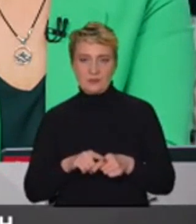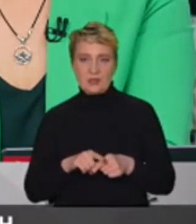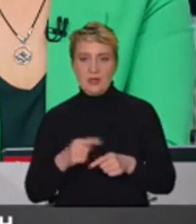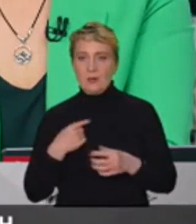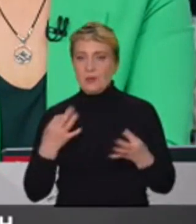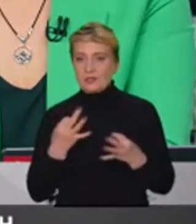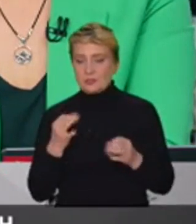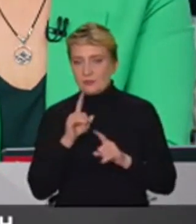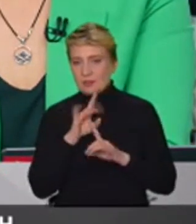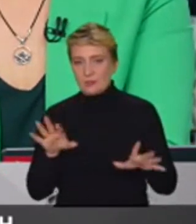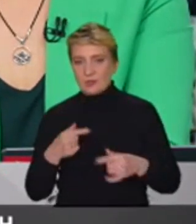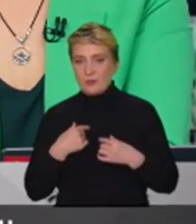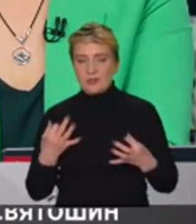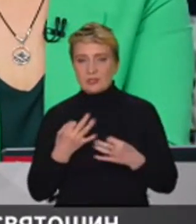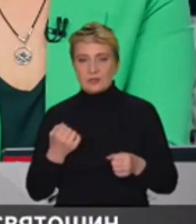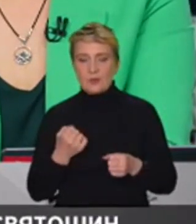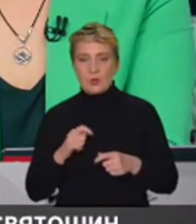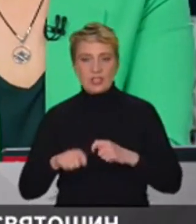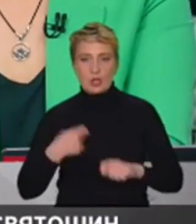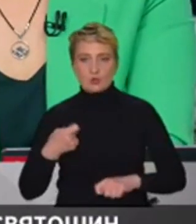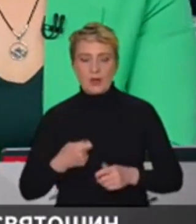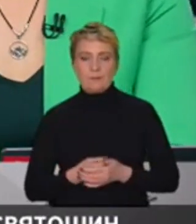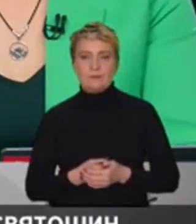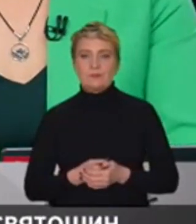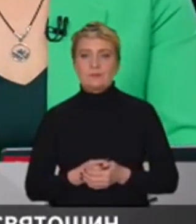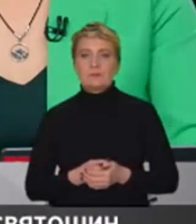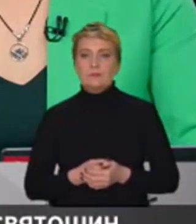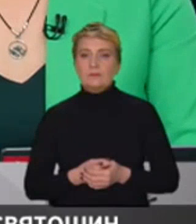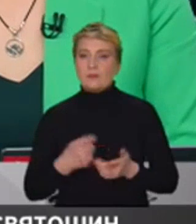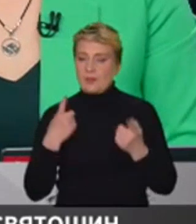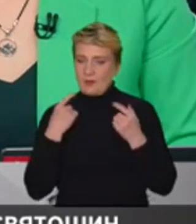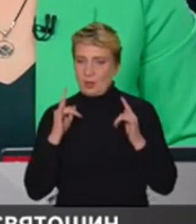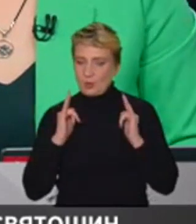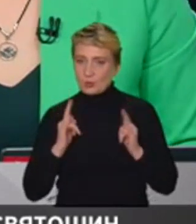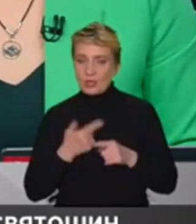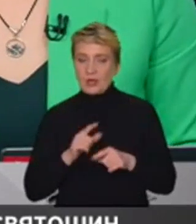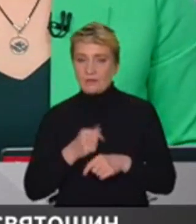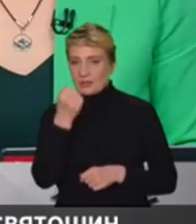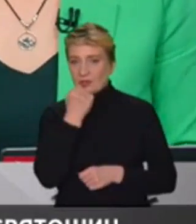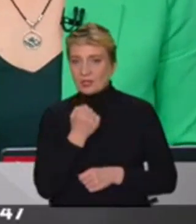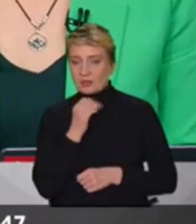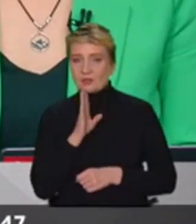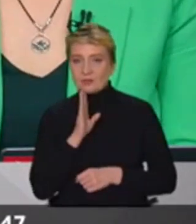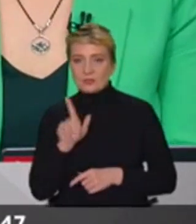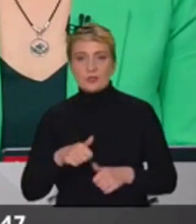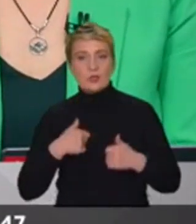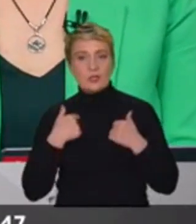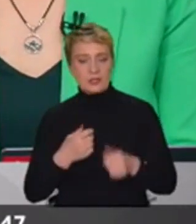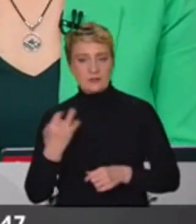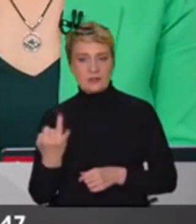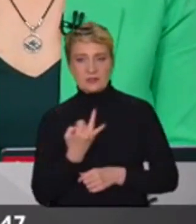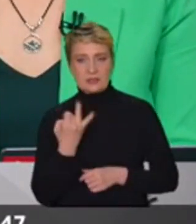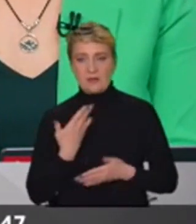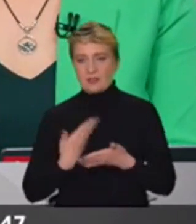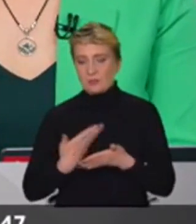ничего не будет, как минимум, потому что мы ничего не нарушаем. Круто, дякую, дівчата. Насправді це дійсно дуже класний і такий цікавий